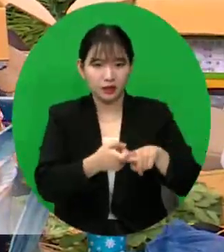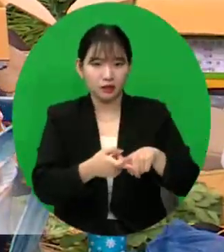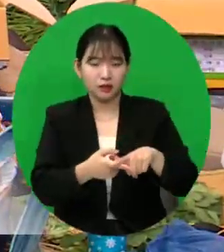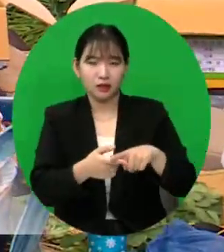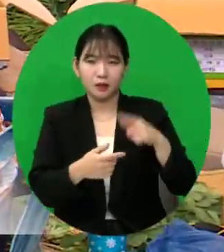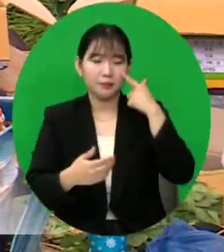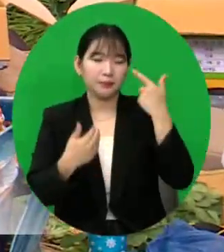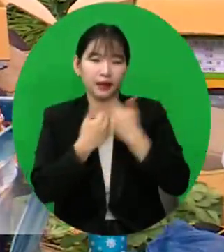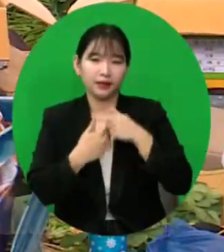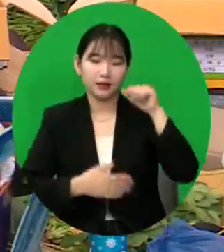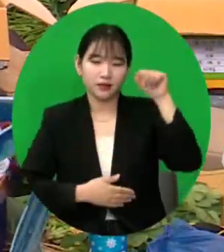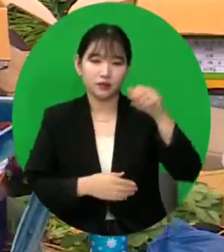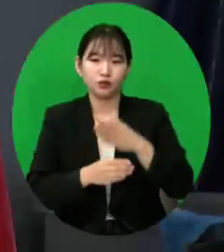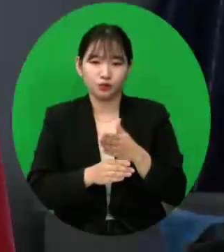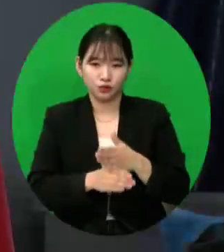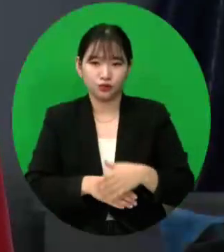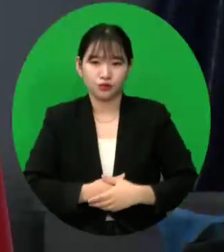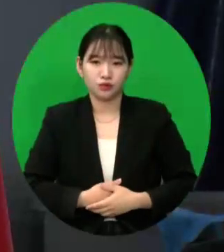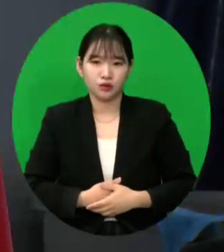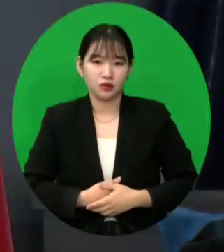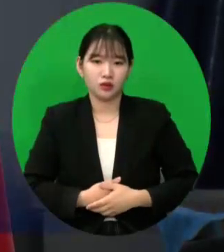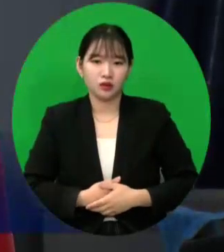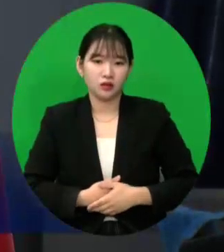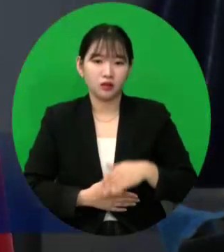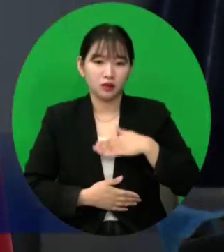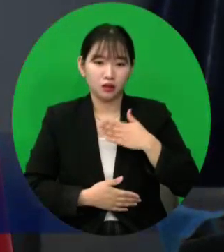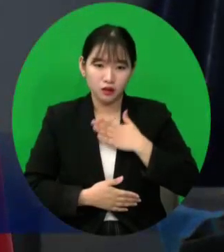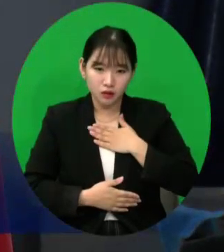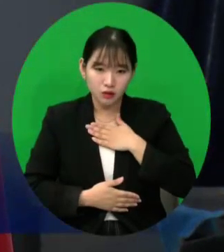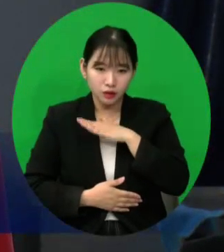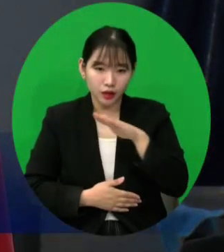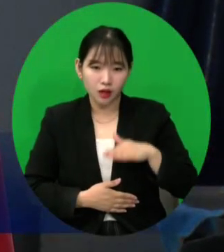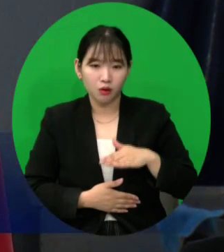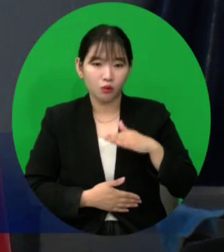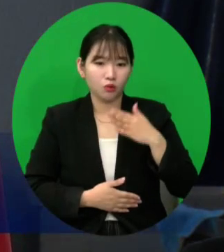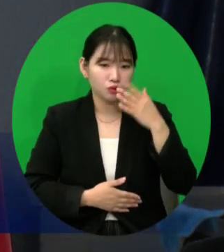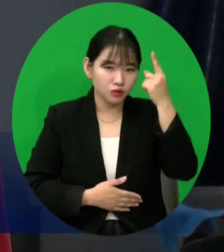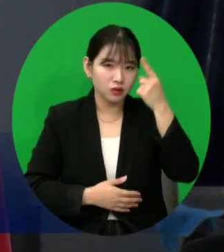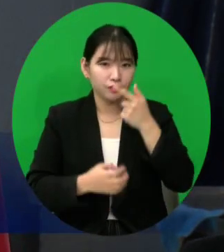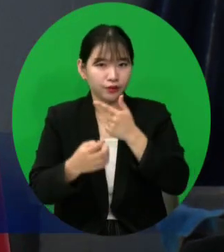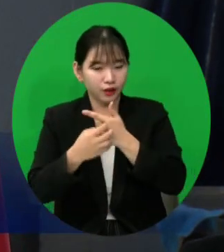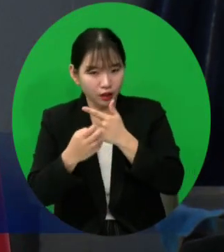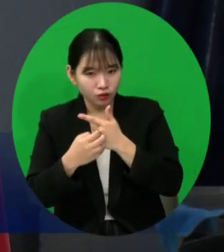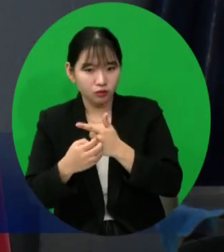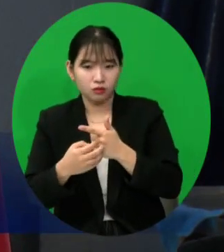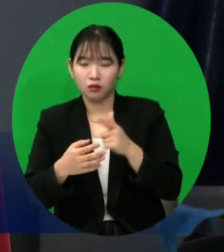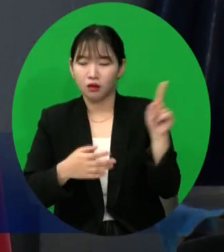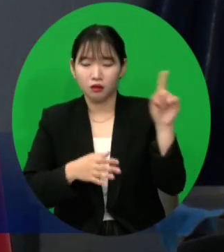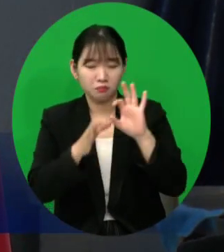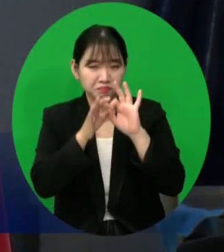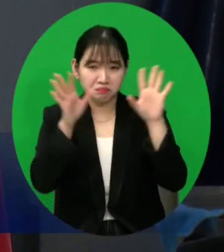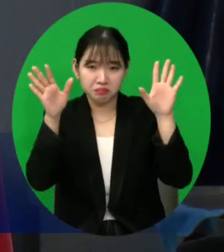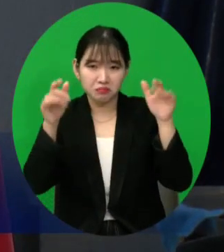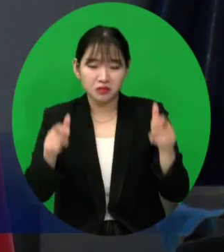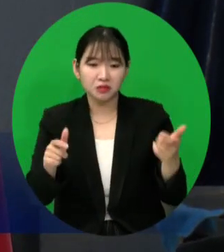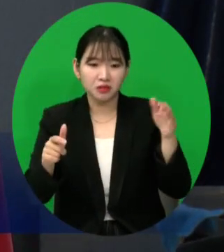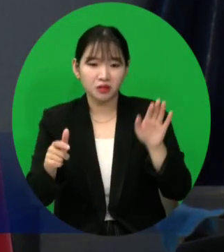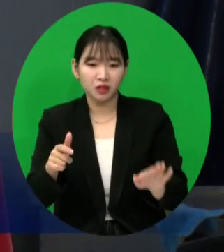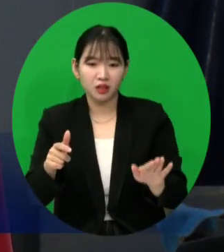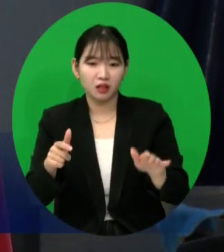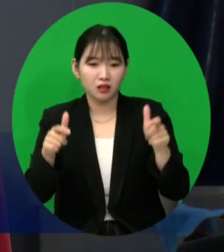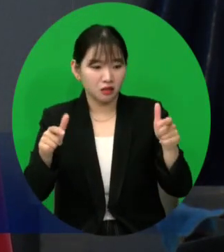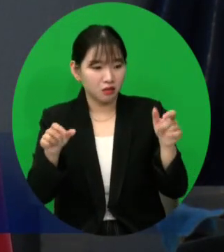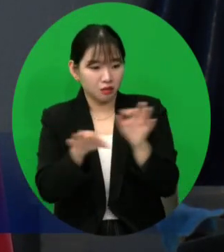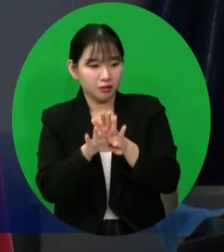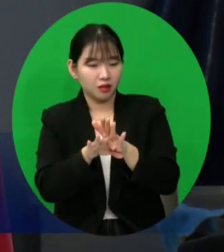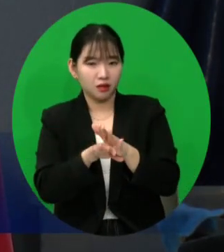없다고 반발하고 있습니다. 저희하고 화순하고 나주하고는 전혀 관계가 없는 지역인데 지역구가 없어진다는